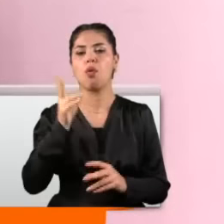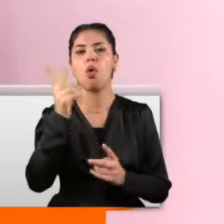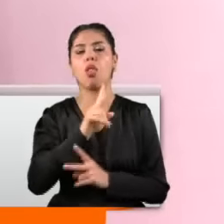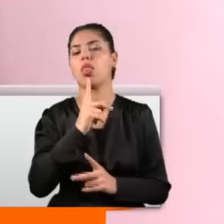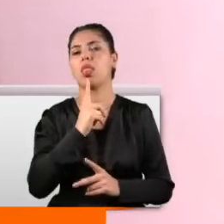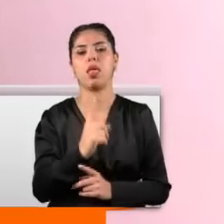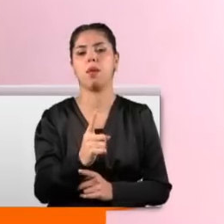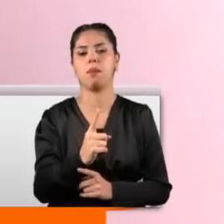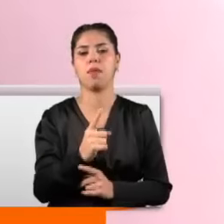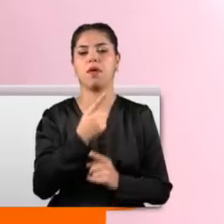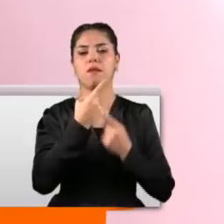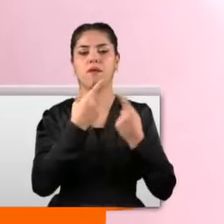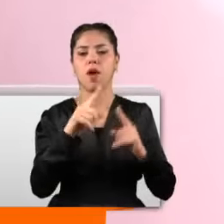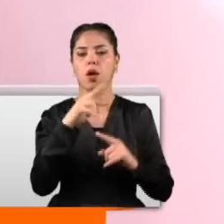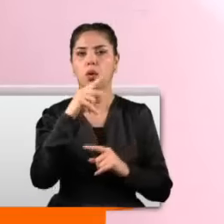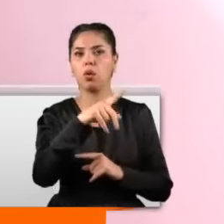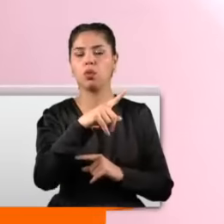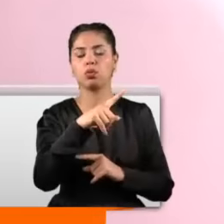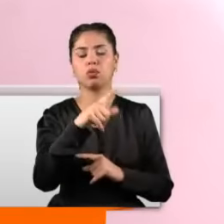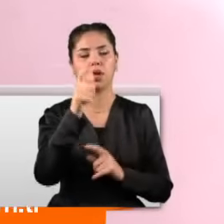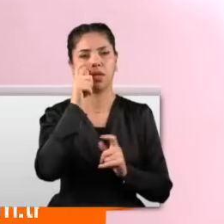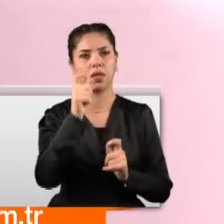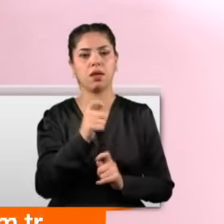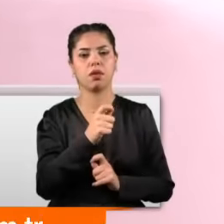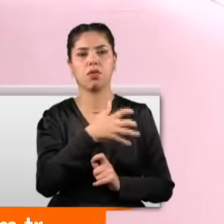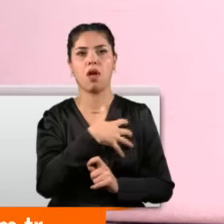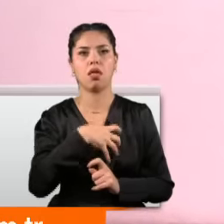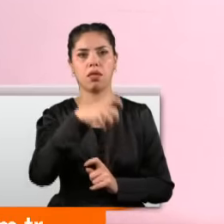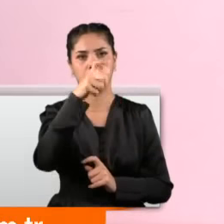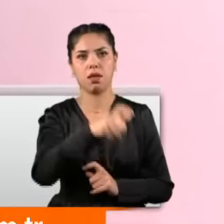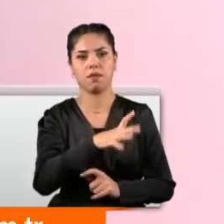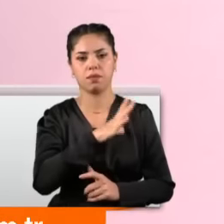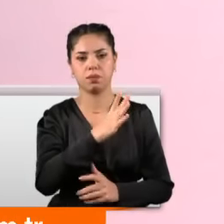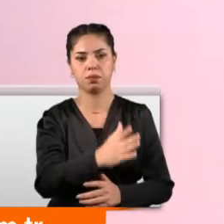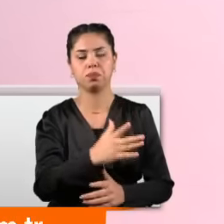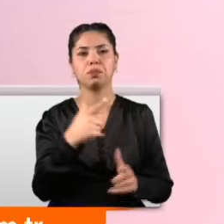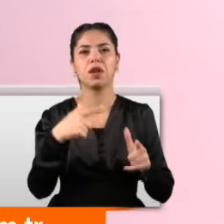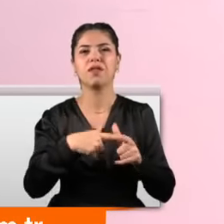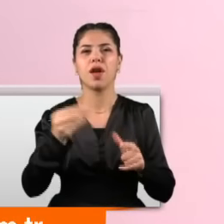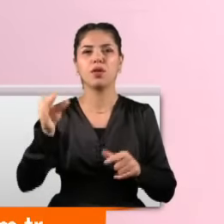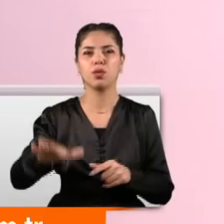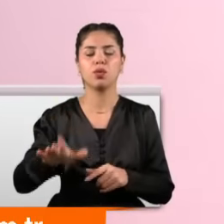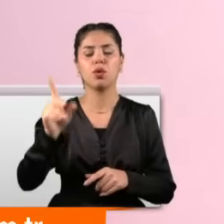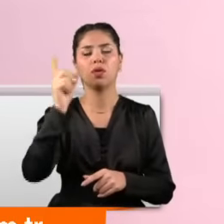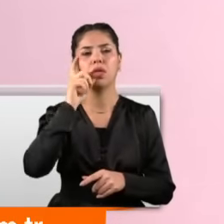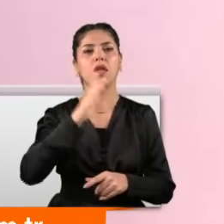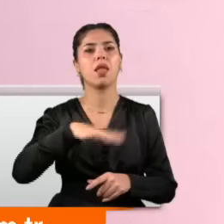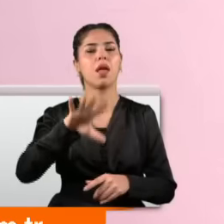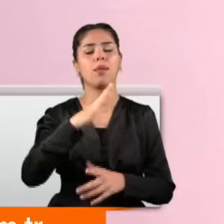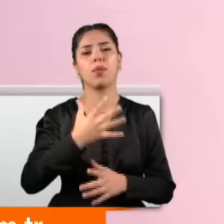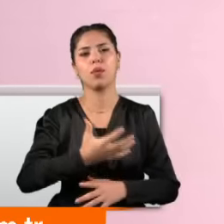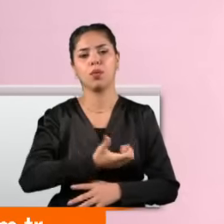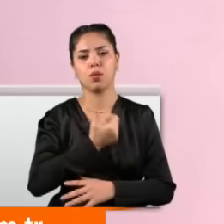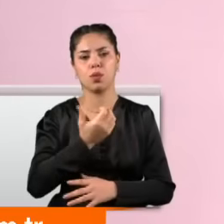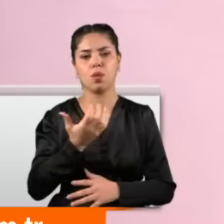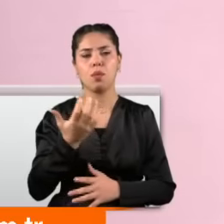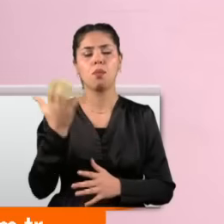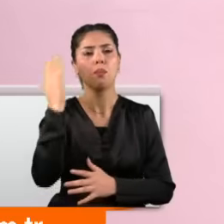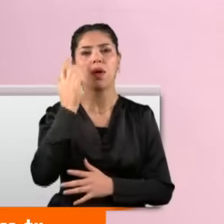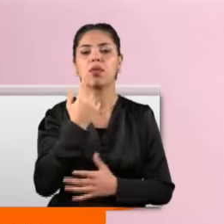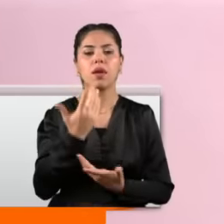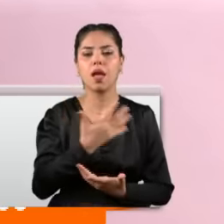Diğer yanda çelişkili ifadeleriyle dikkatleri üzerine çeken anne. Fatih'i tanıyanlar gerçekten çok üzülüyorlar ve en başta şeyi